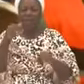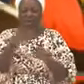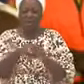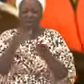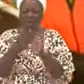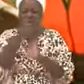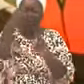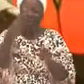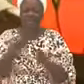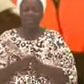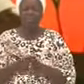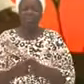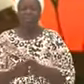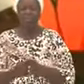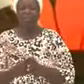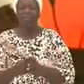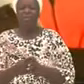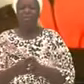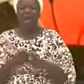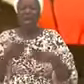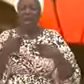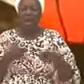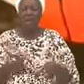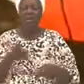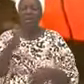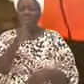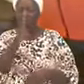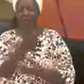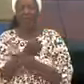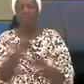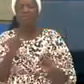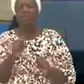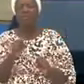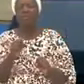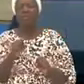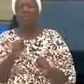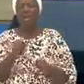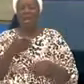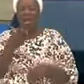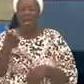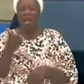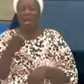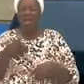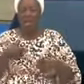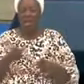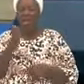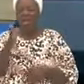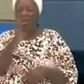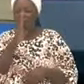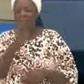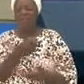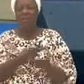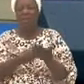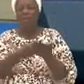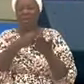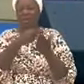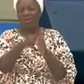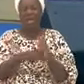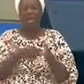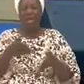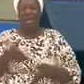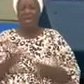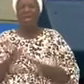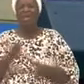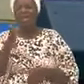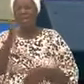jésus qui est le salut qui est la justice qui est la sainteté